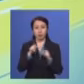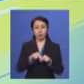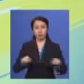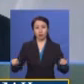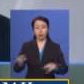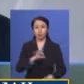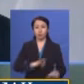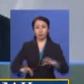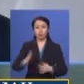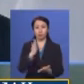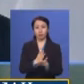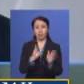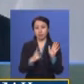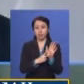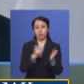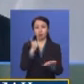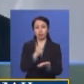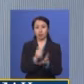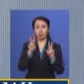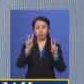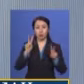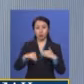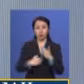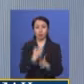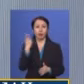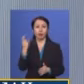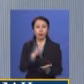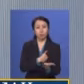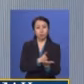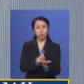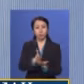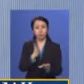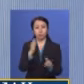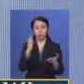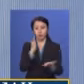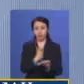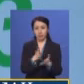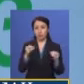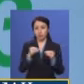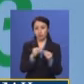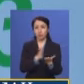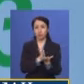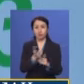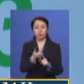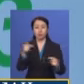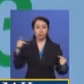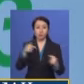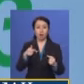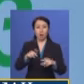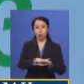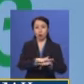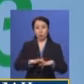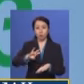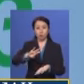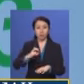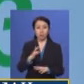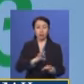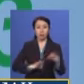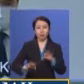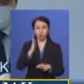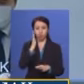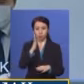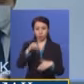правительства. Проект, основанный на 7 основных принципах нового экономического курса, состоит из 10 направлений. В соответствии с общенациональным проектом